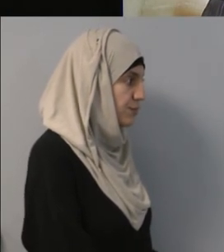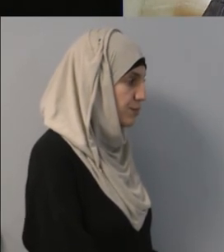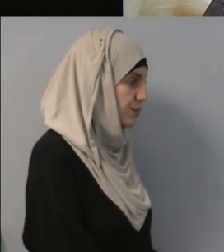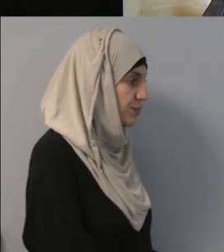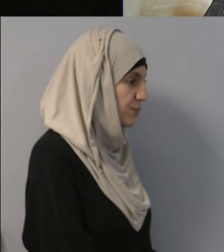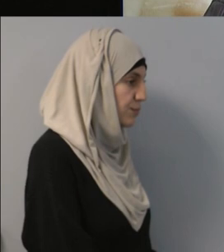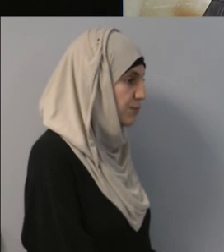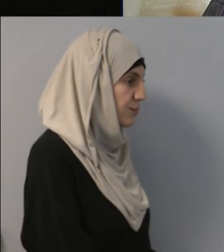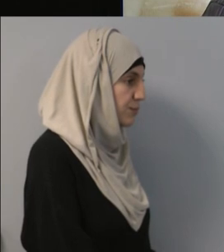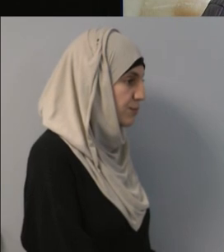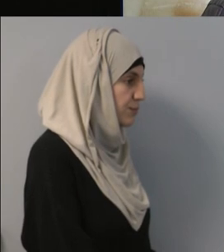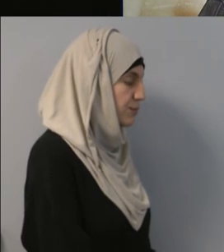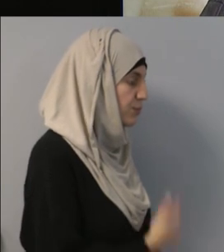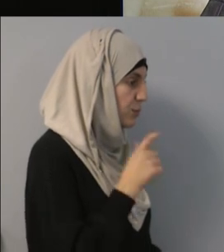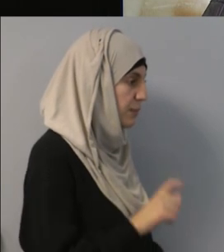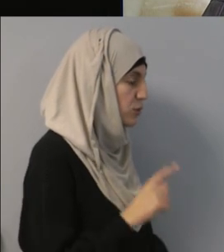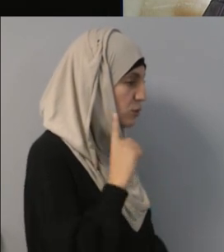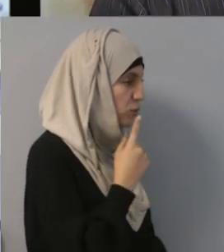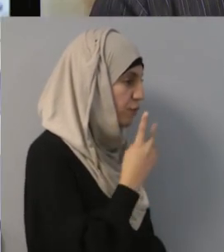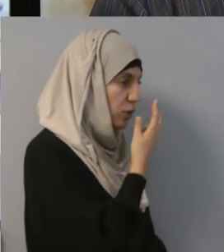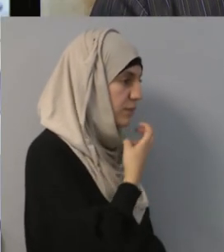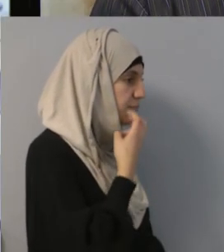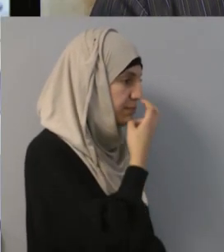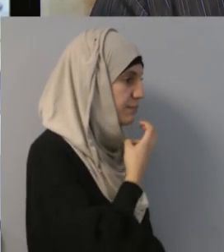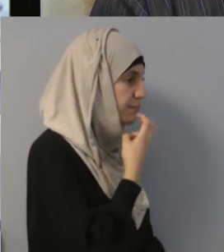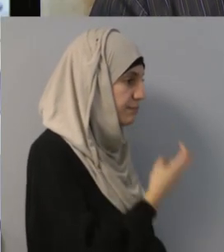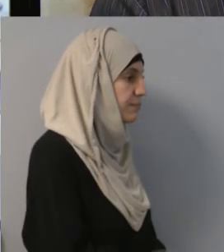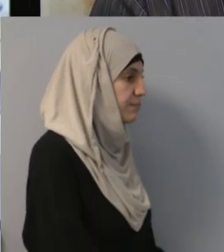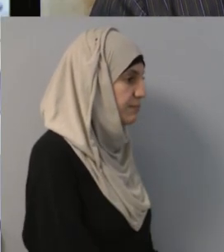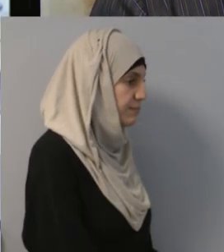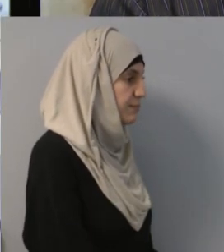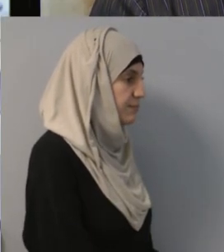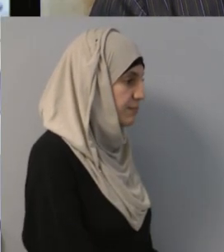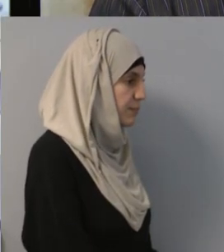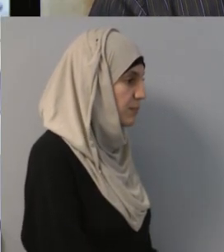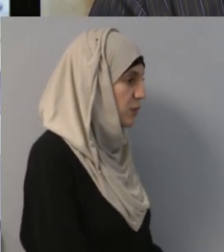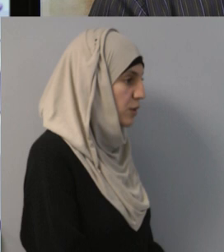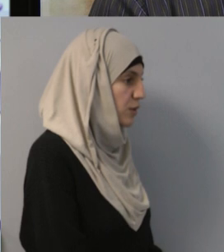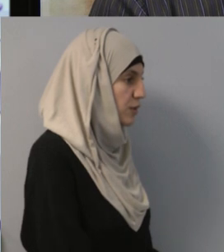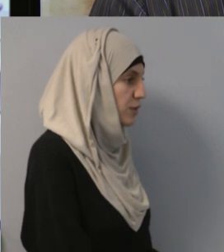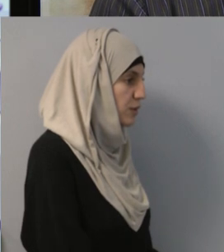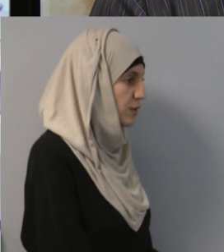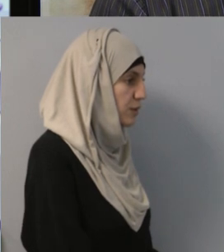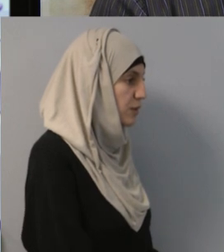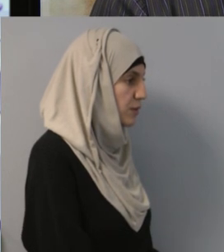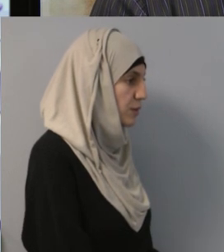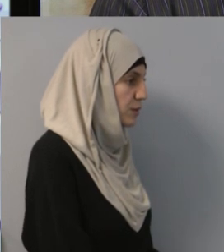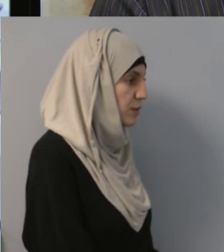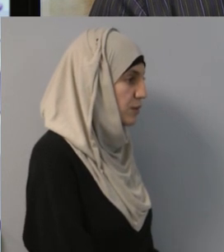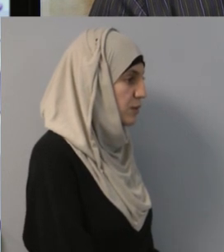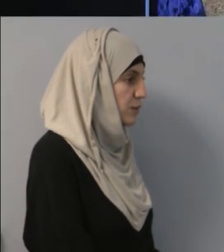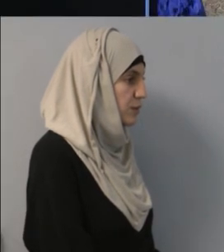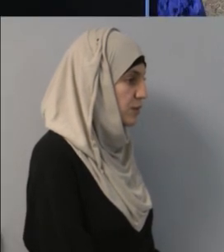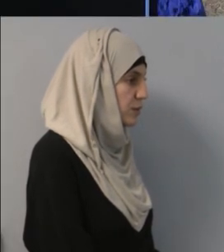lecture labiale, donc ils ne peuvent pas Exactement. profiter de ce vendredi. C'est un constat que vous avez fait, ça? C'est un constat qu'on a fait. C'est un constat qu'on a fait et qui malheureusement nous alarme parce